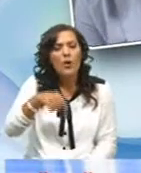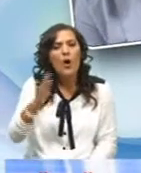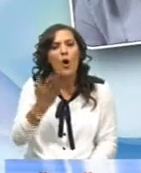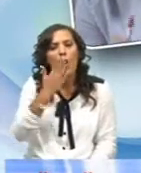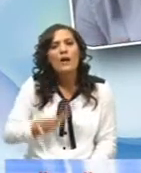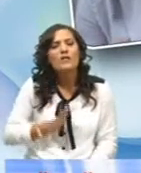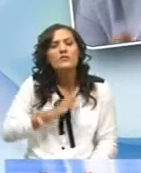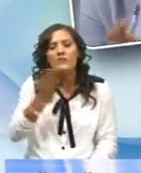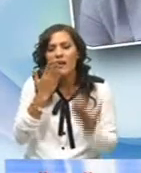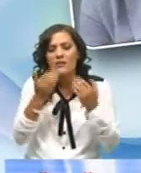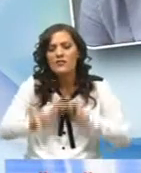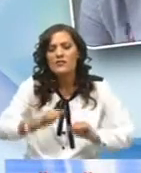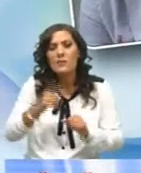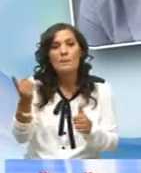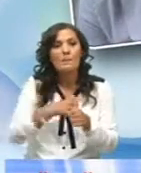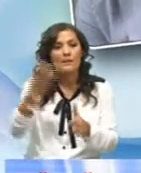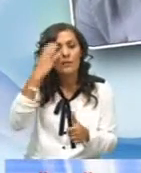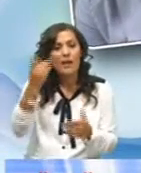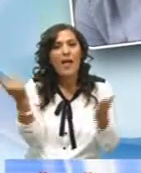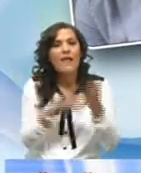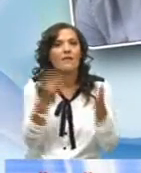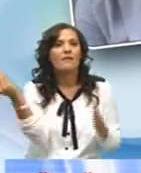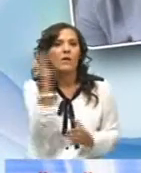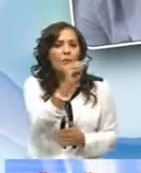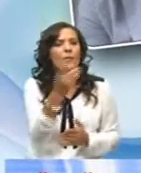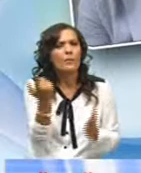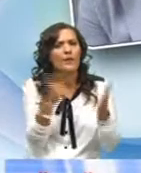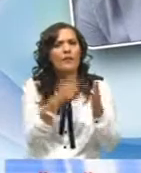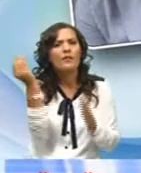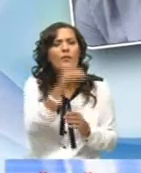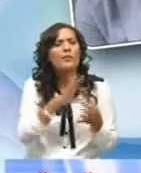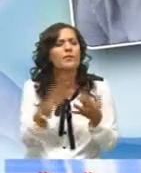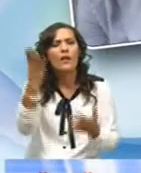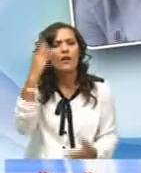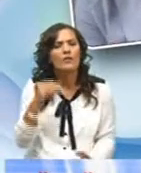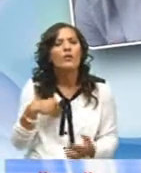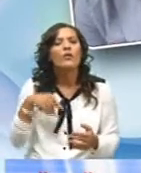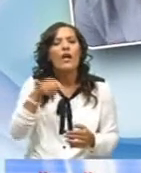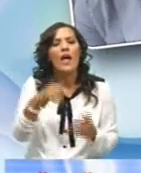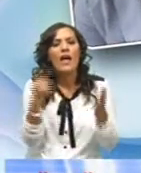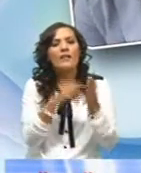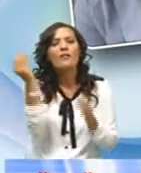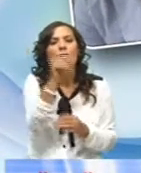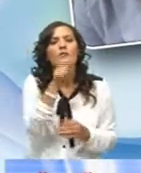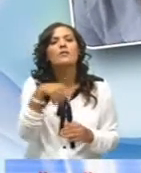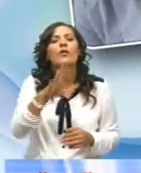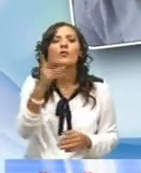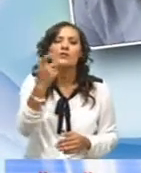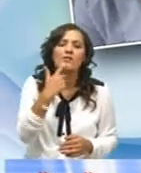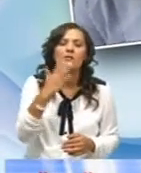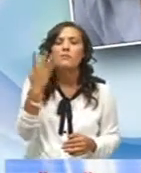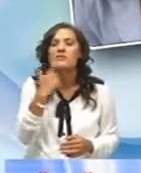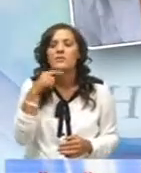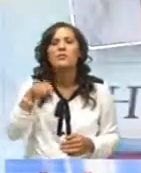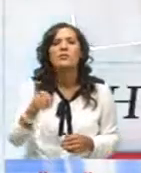öğrencinin ders çalışmasını birincil etken Hedef koymak Peki Hedef koyma Tam da anlıyor sebep koymak su değil üç yaşında